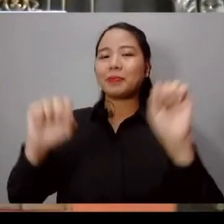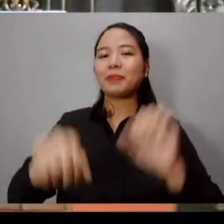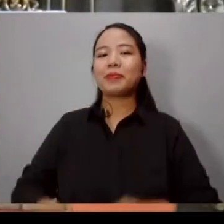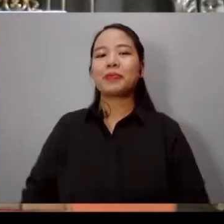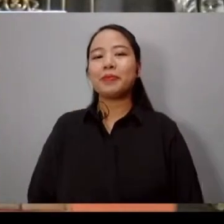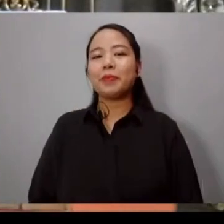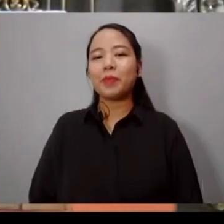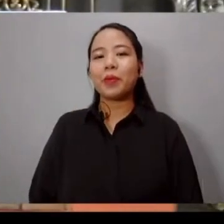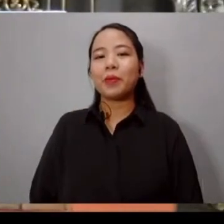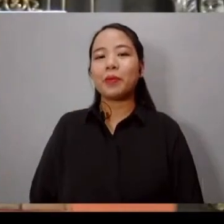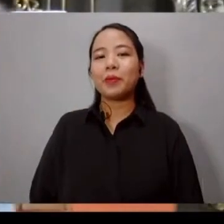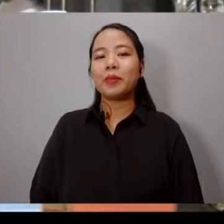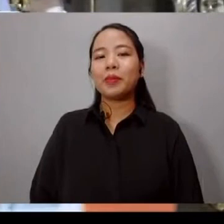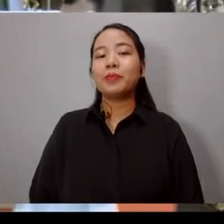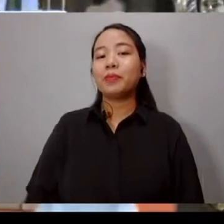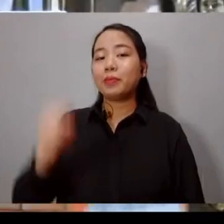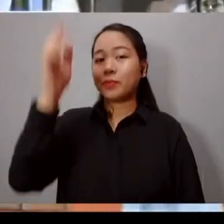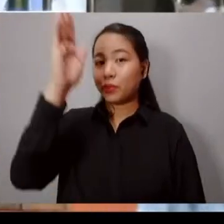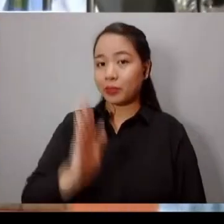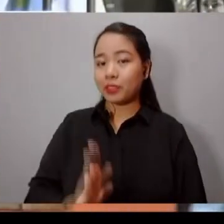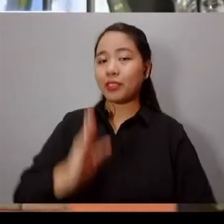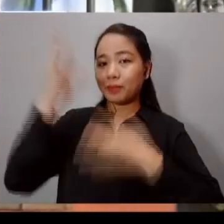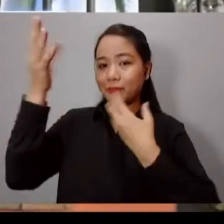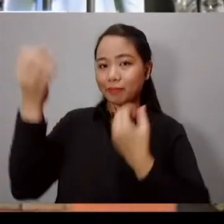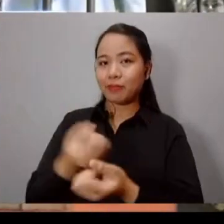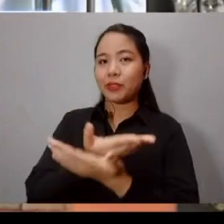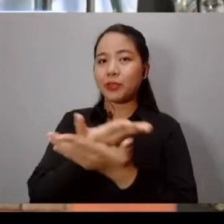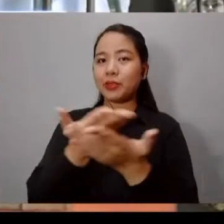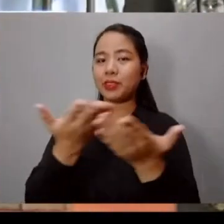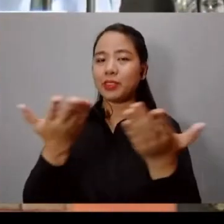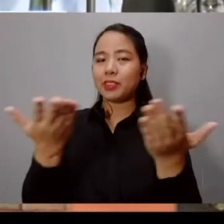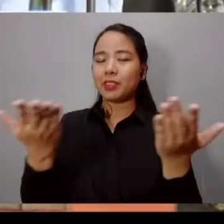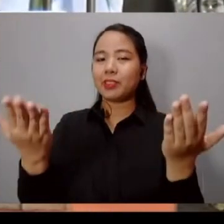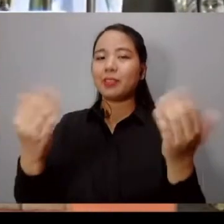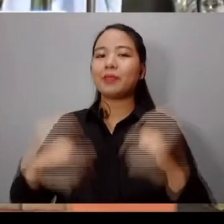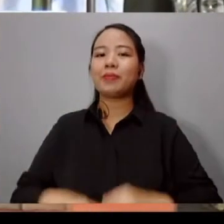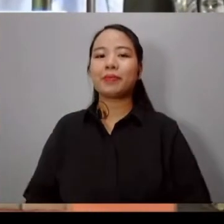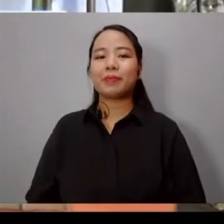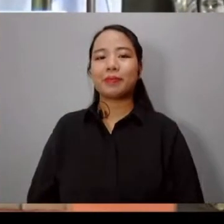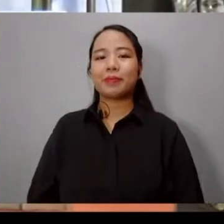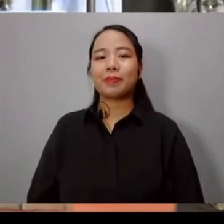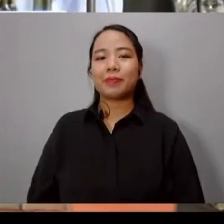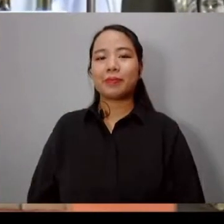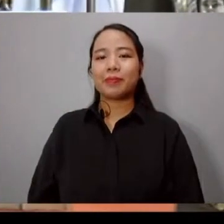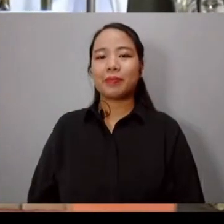kaligtasan, ang loob ng Diyos sa